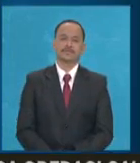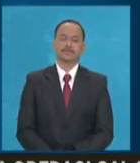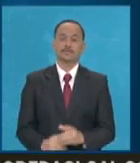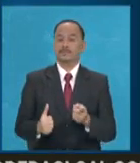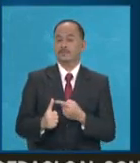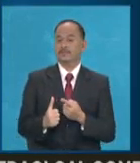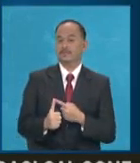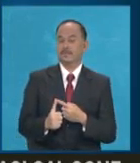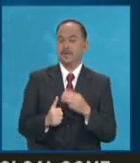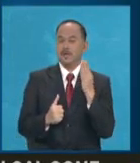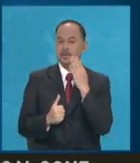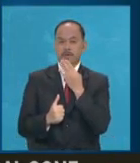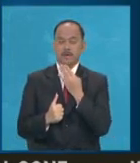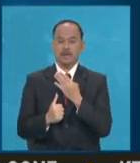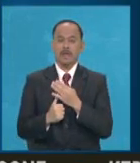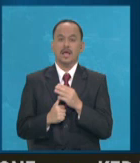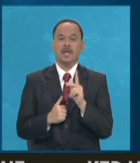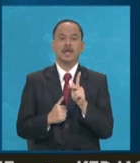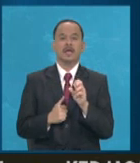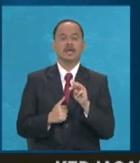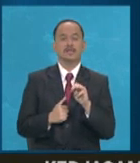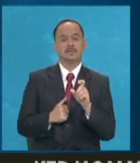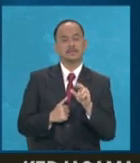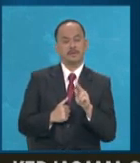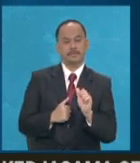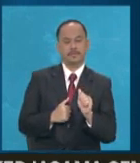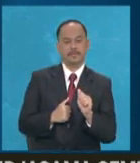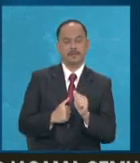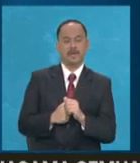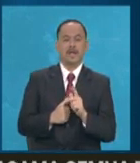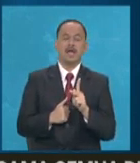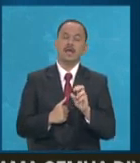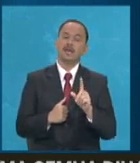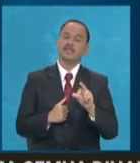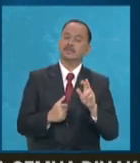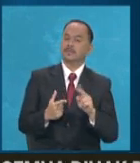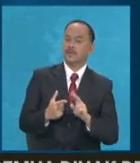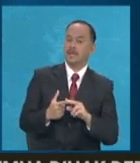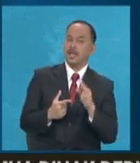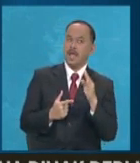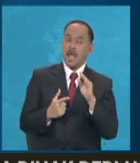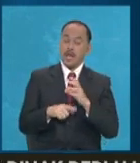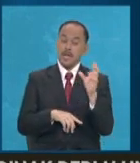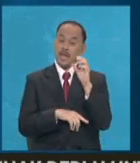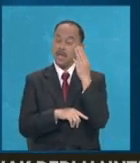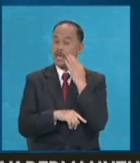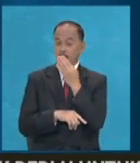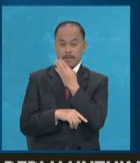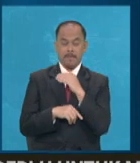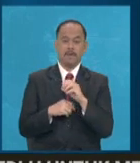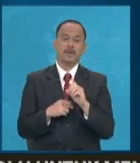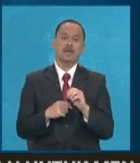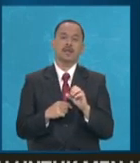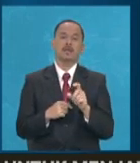produk-produk kosmetik berkenaan ialah Karisma kosmetik Sparkle skin Karisma kosmetik